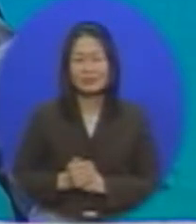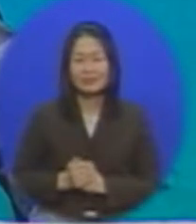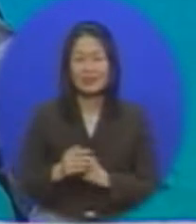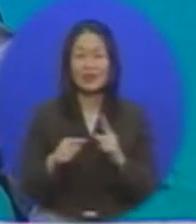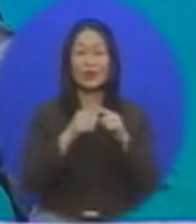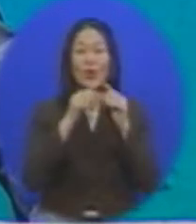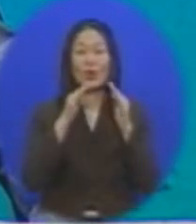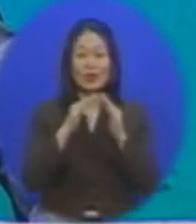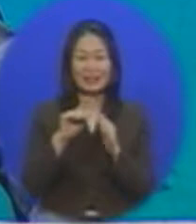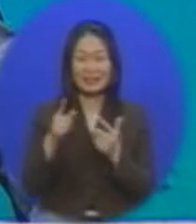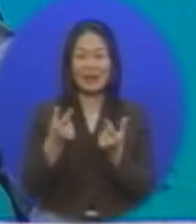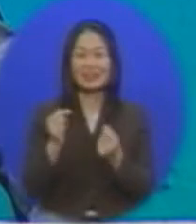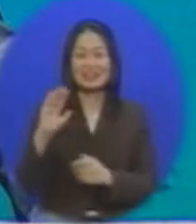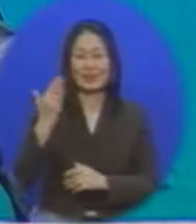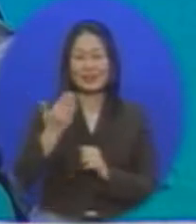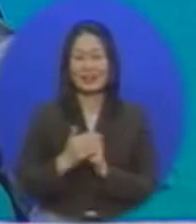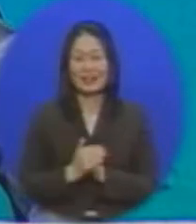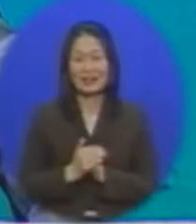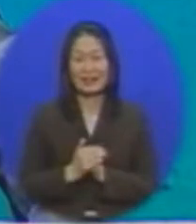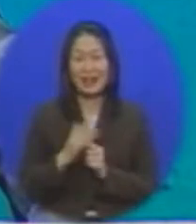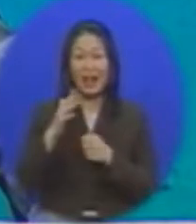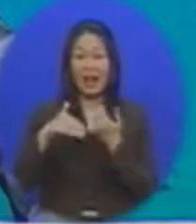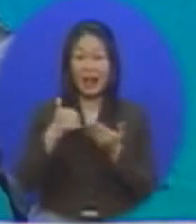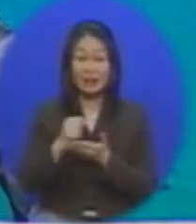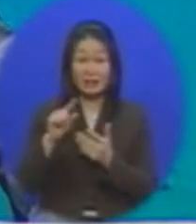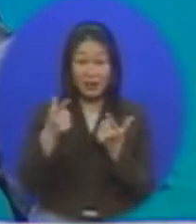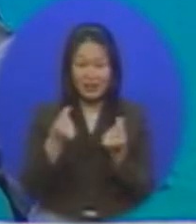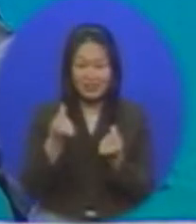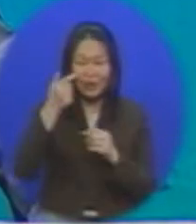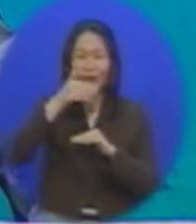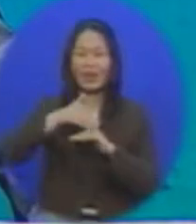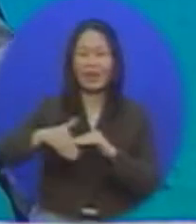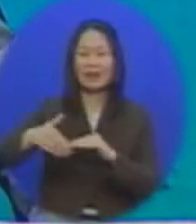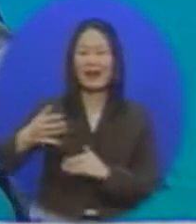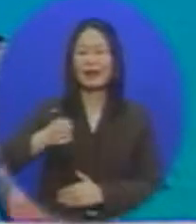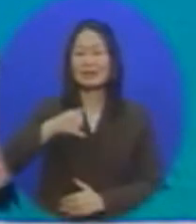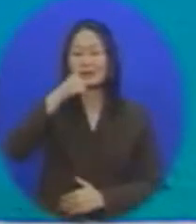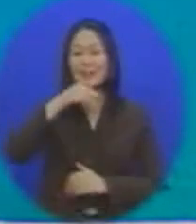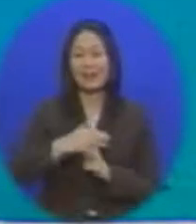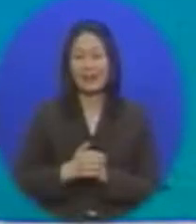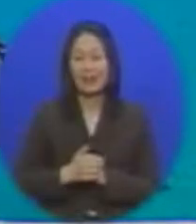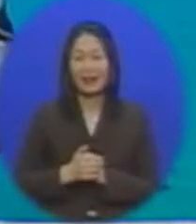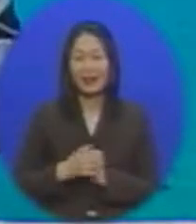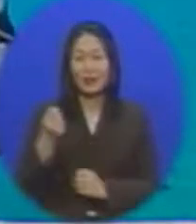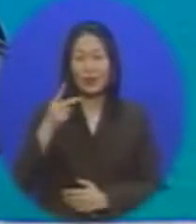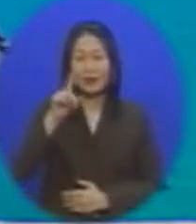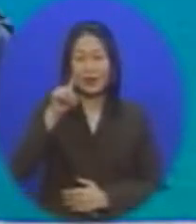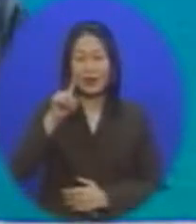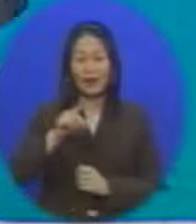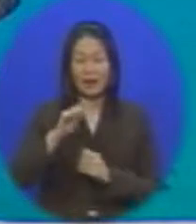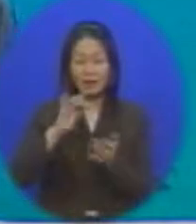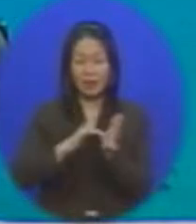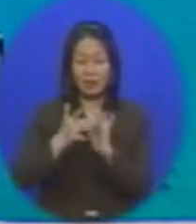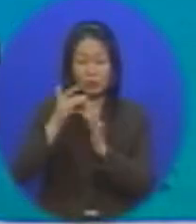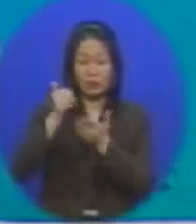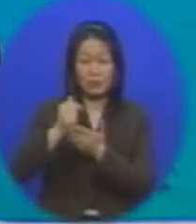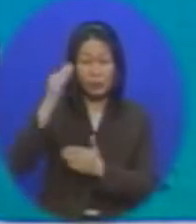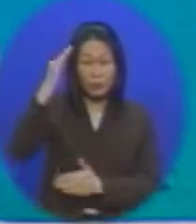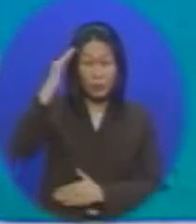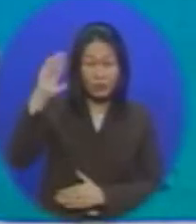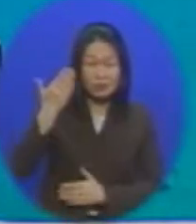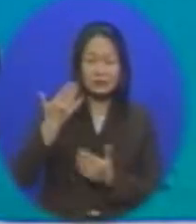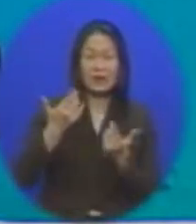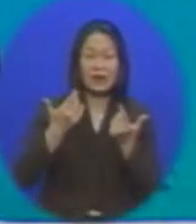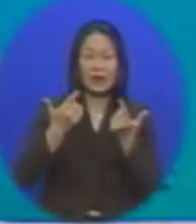교회는 그렇게 돼요 하나님은 그런 기획을 가지고 계신 거예요 또 1 예수님이 머리 되시는